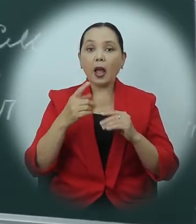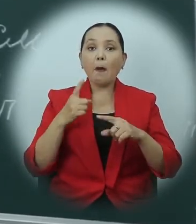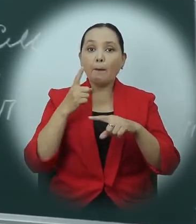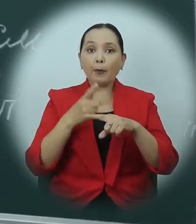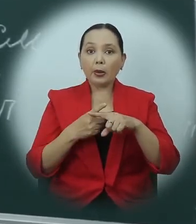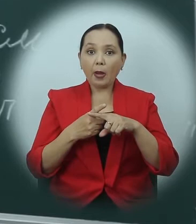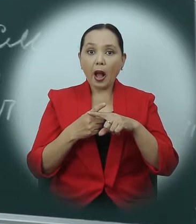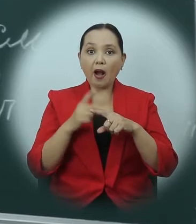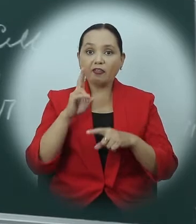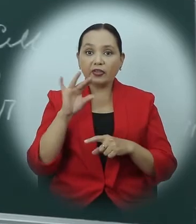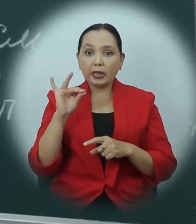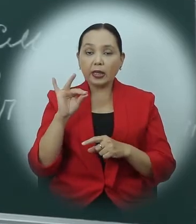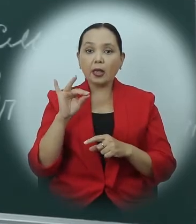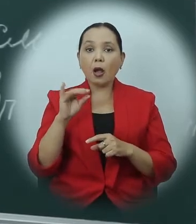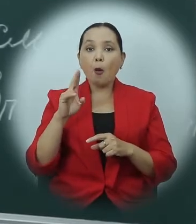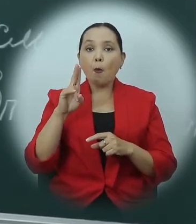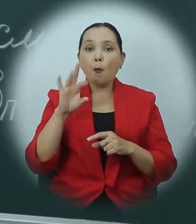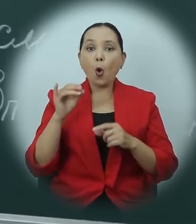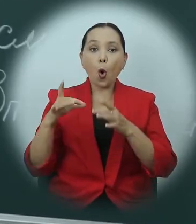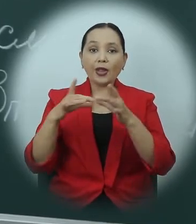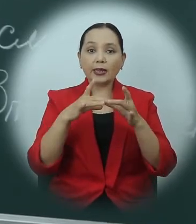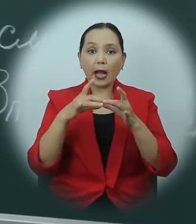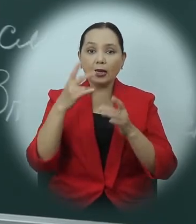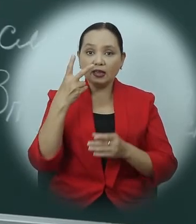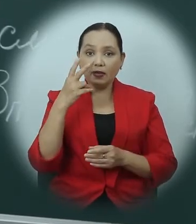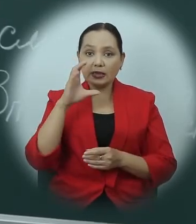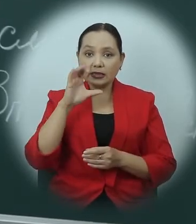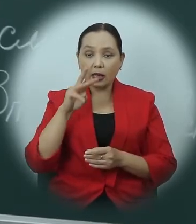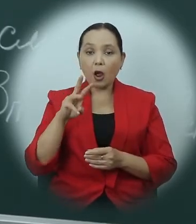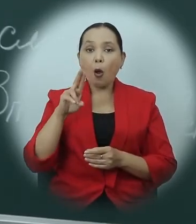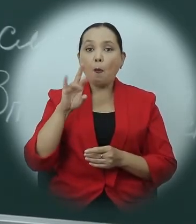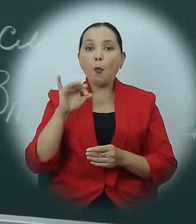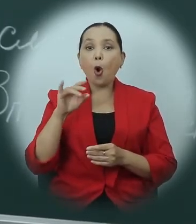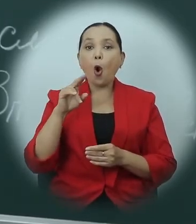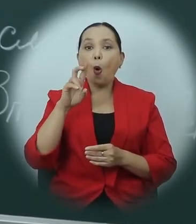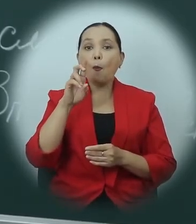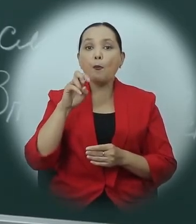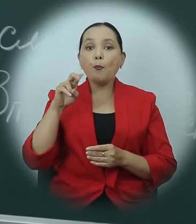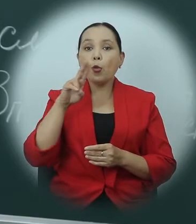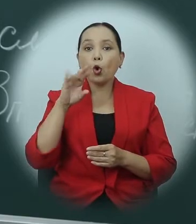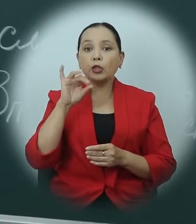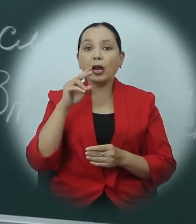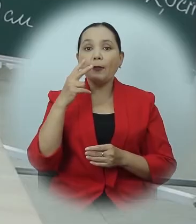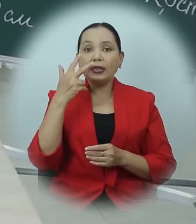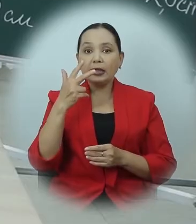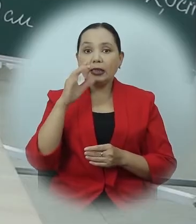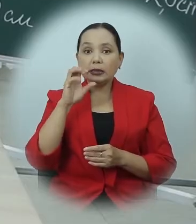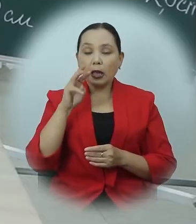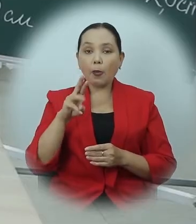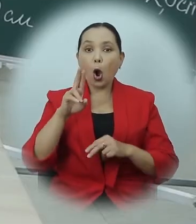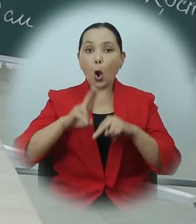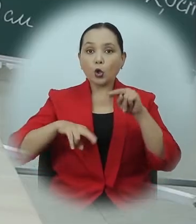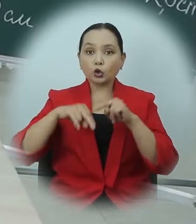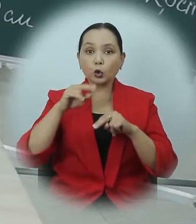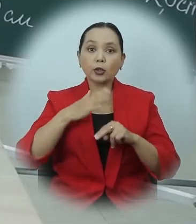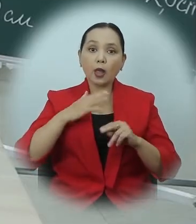прибавки. Прибавка по талии 2 см, прибавка по бедрам 3 см.